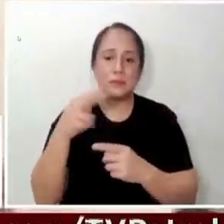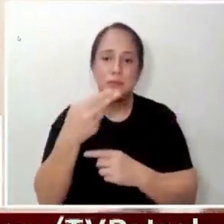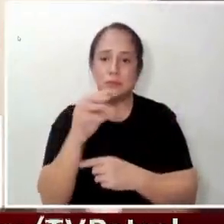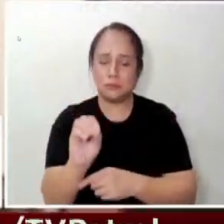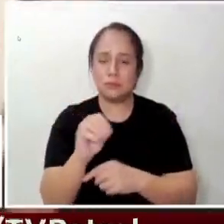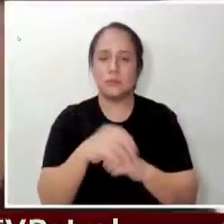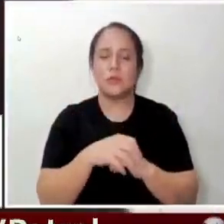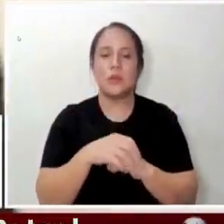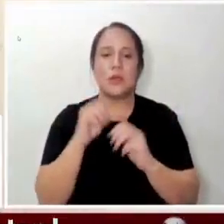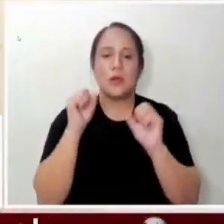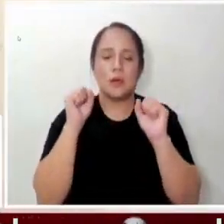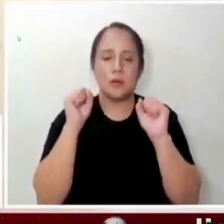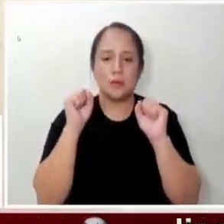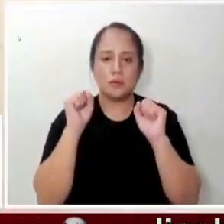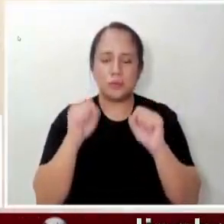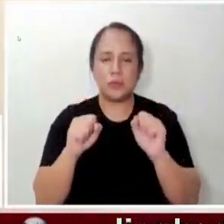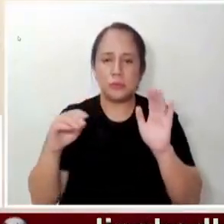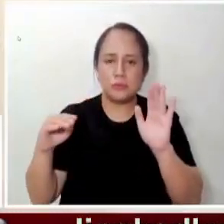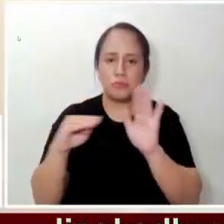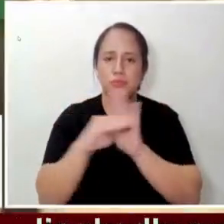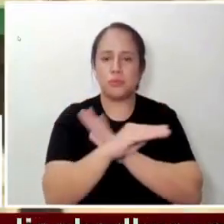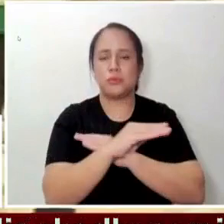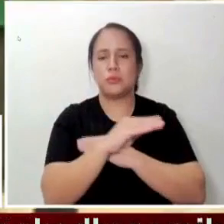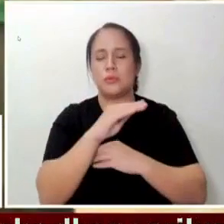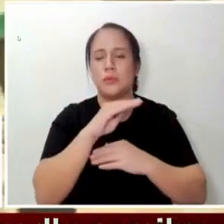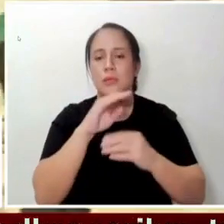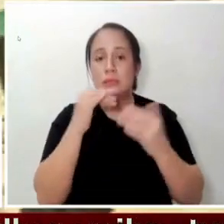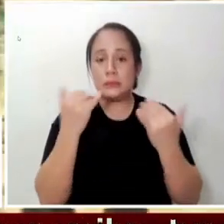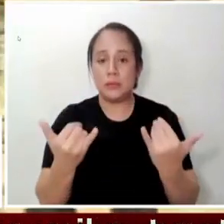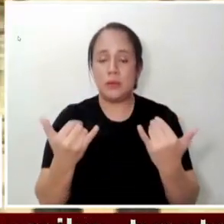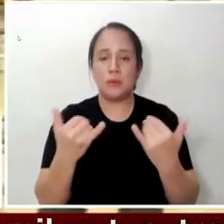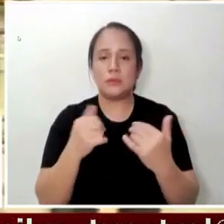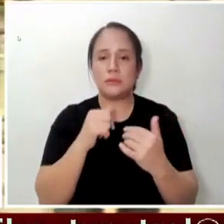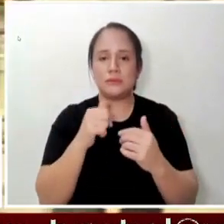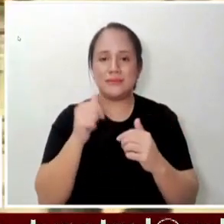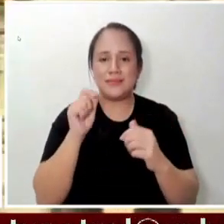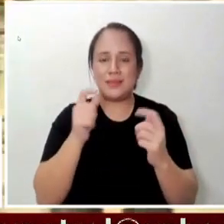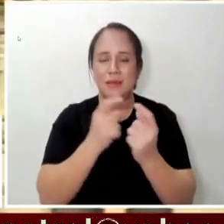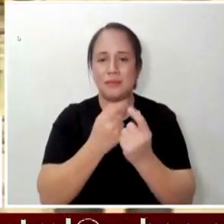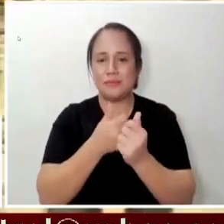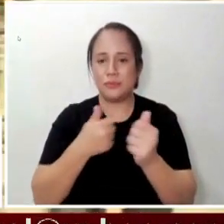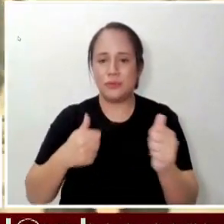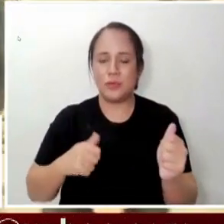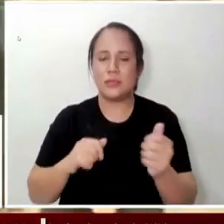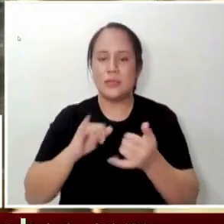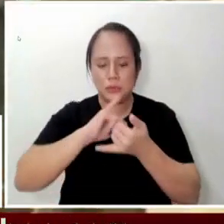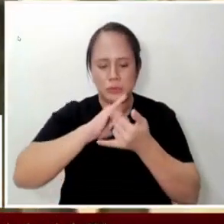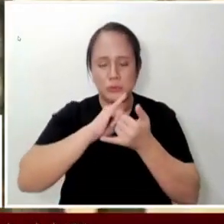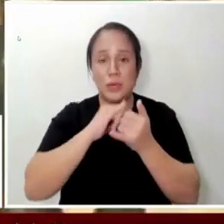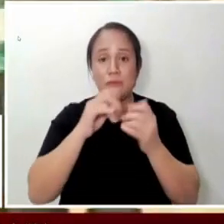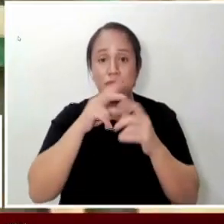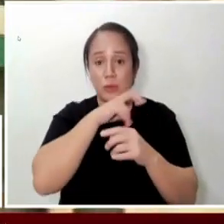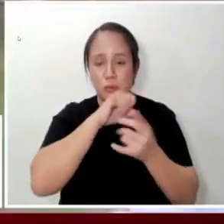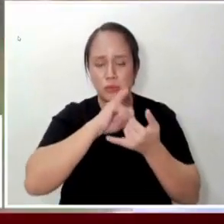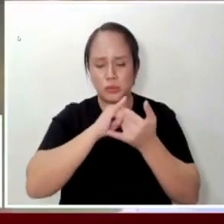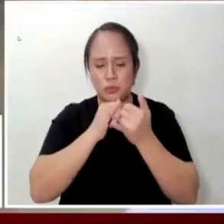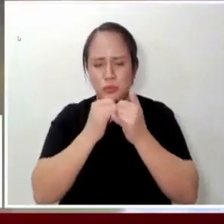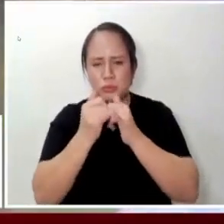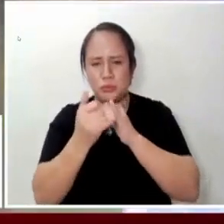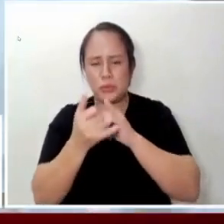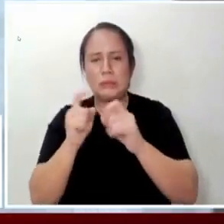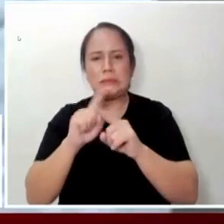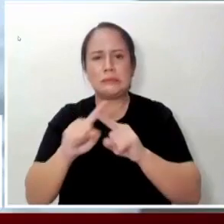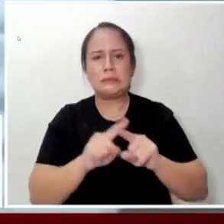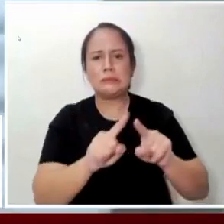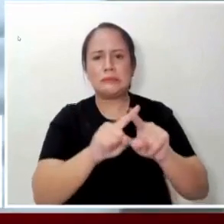posibilidad ng muling pagtaas ng mga kaso lalo't hindi maiiwasan ang muling pag-mutate ng virus na nagdudulot ng iba-ibang